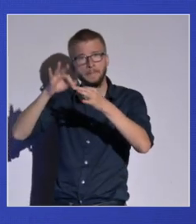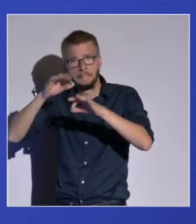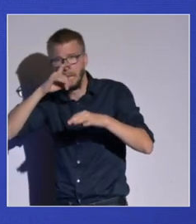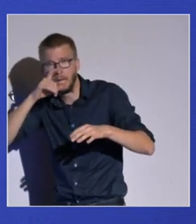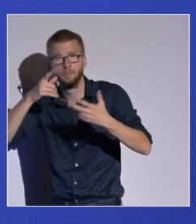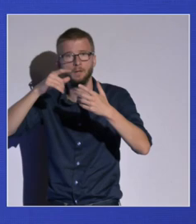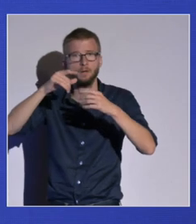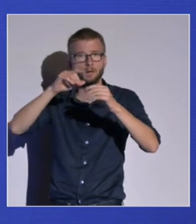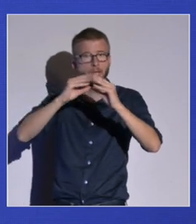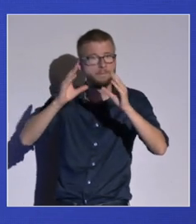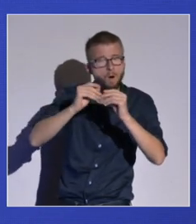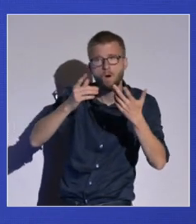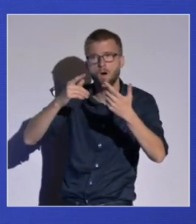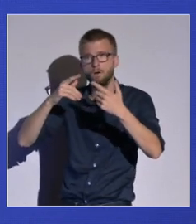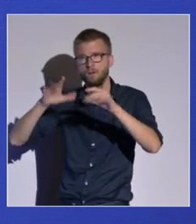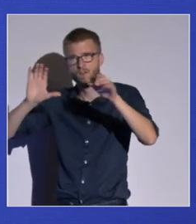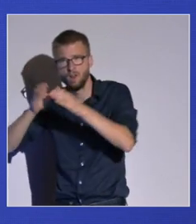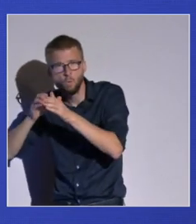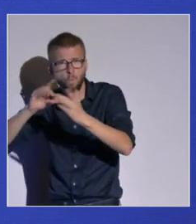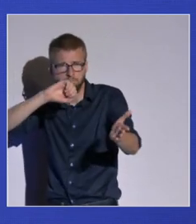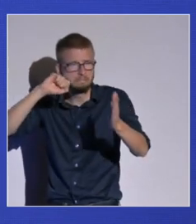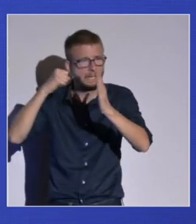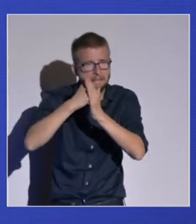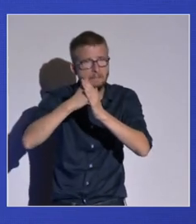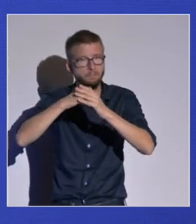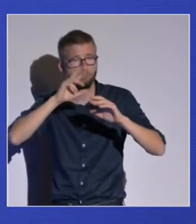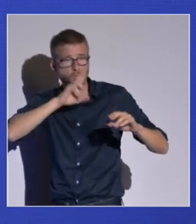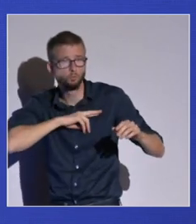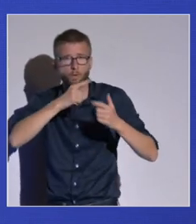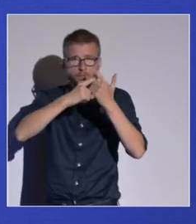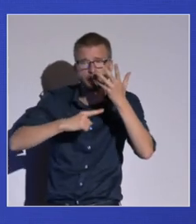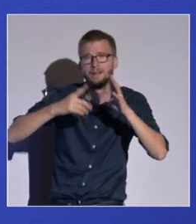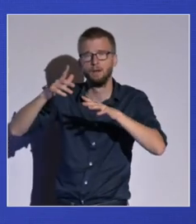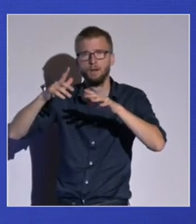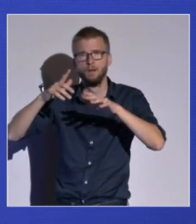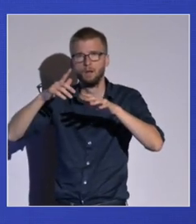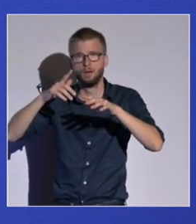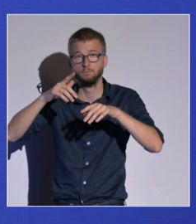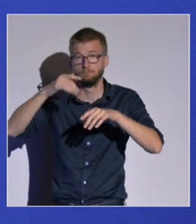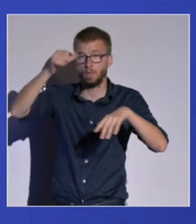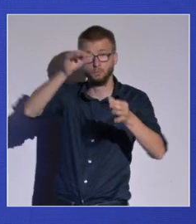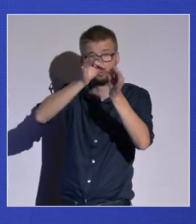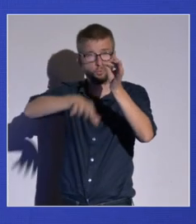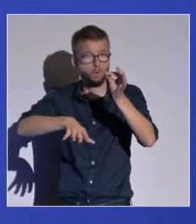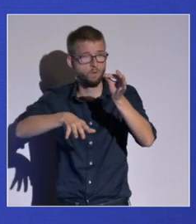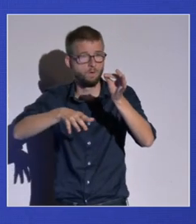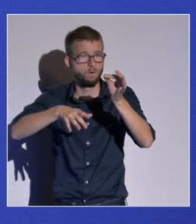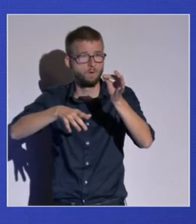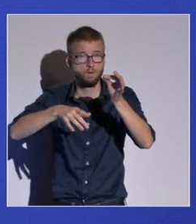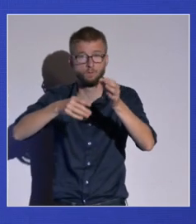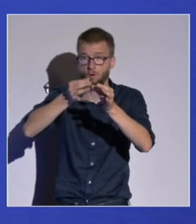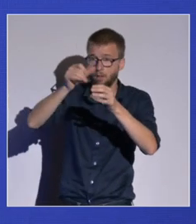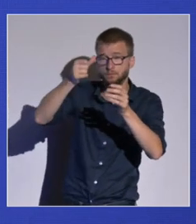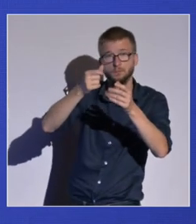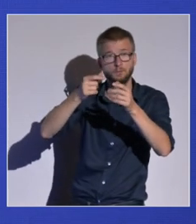et les vagues d'émigration, tout ça n'a qu'une réponse possible, c'est l'existence, la puissance et la solidarité